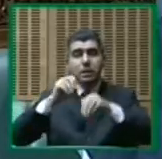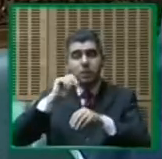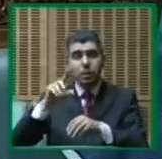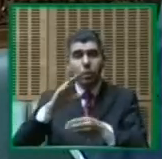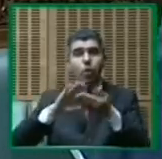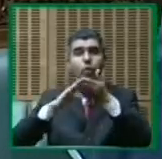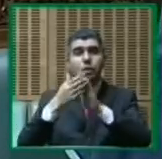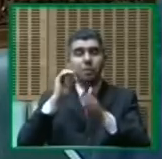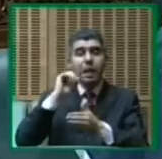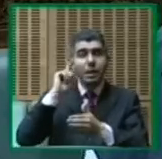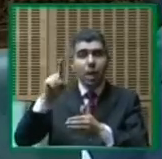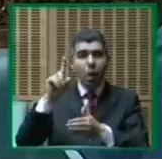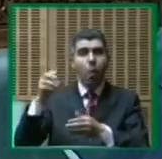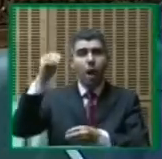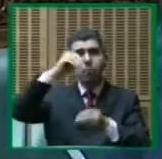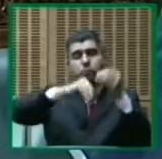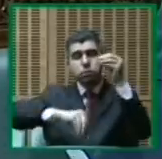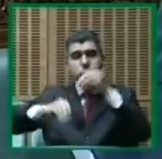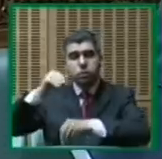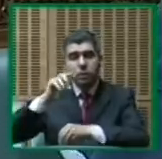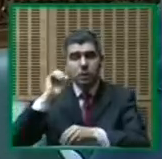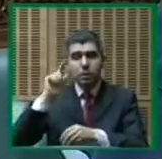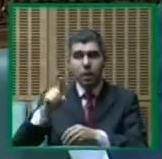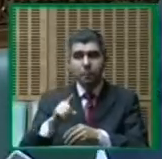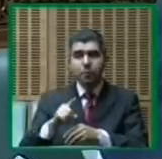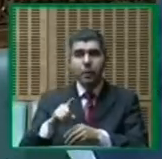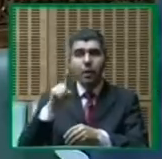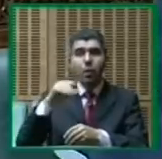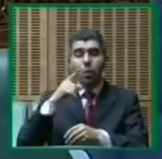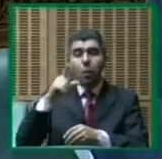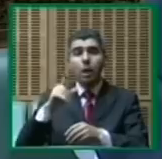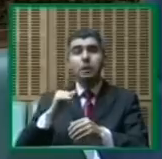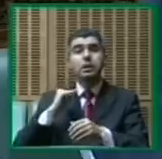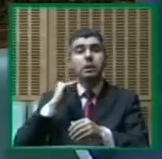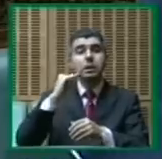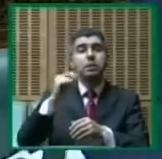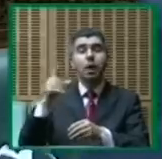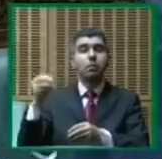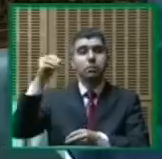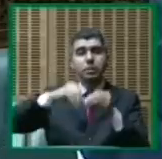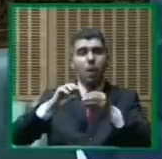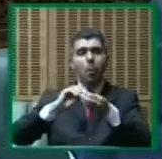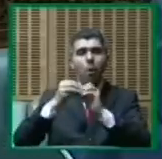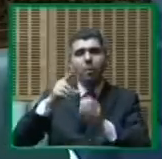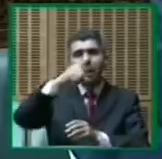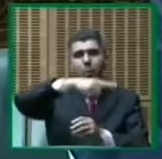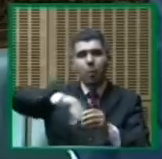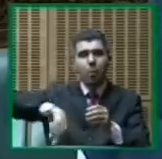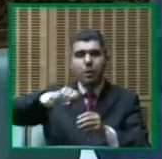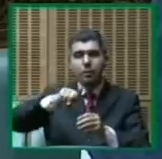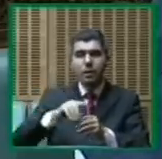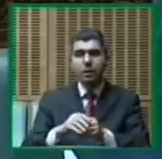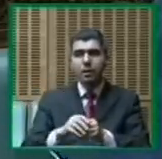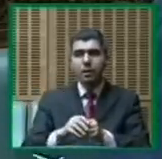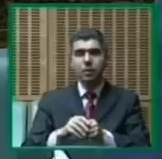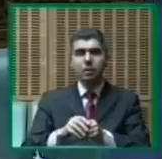جمعيه اعمال اجتماعيه ديال النقل تراموا لهم على ارضهم الان، وخذوا ديروغاسيون وغيبوا يعملوا فيها ملك ترفيهي. انتهى الوقت. هذا